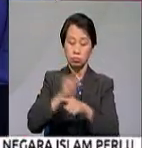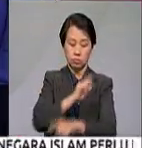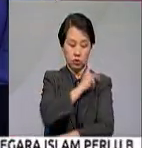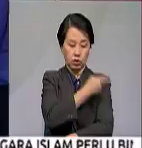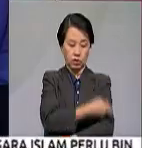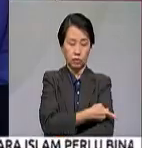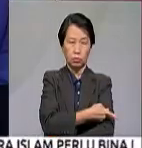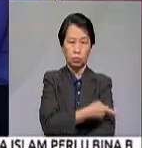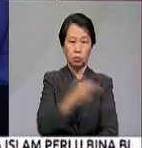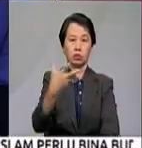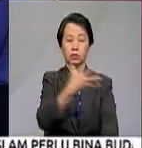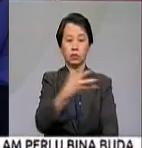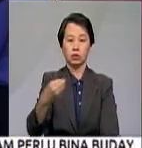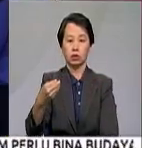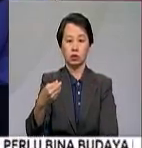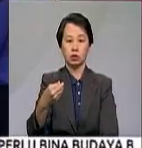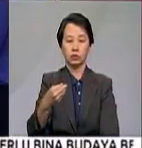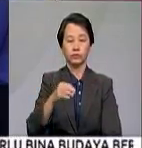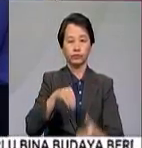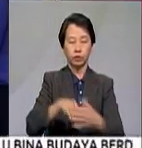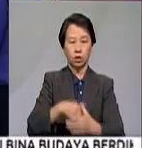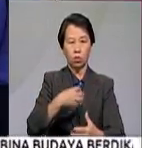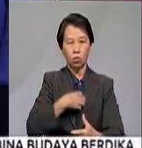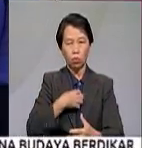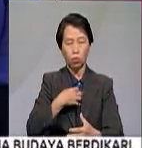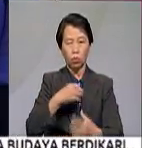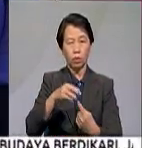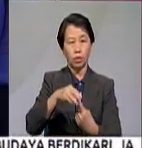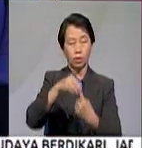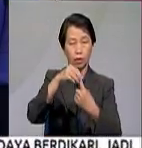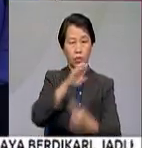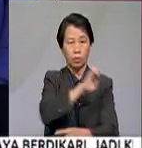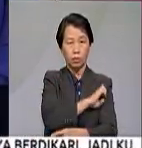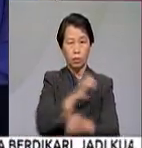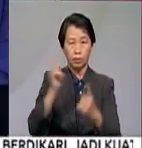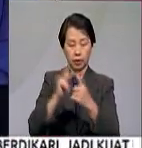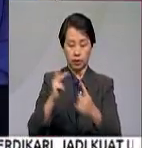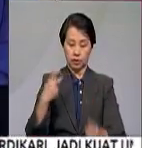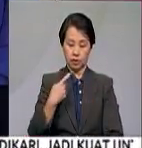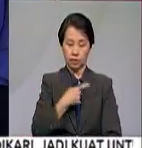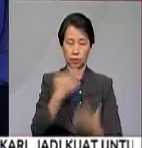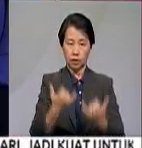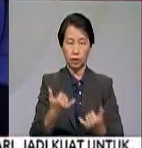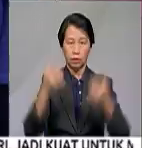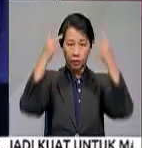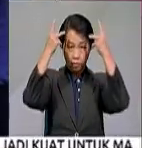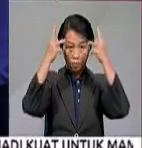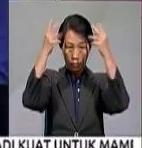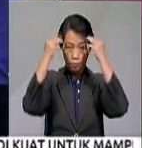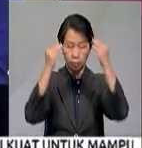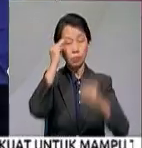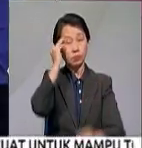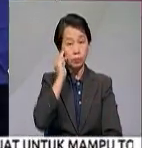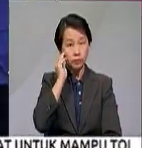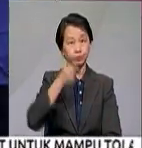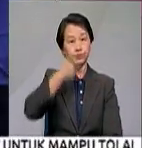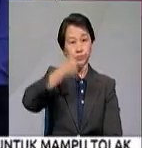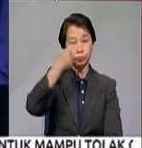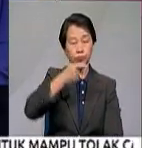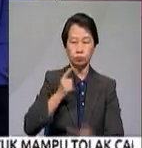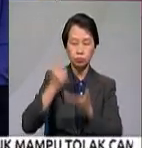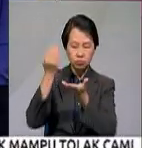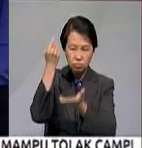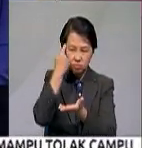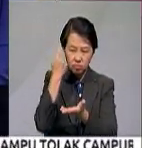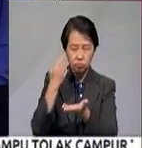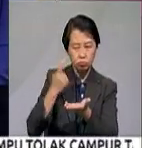Dan dalam komen eksklusif beliau kepada kami siang tadi, Perdana Menteri Tun Dr. Mahathir Mohamad kata